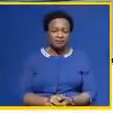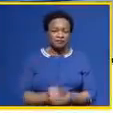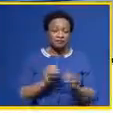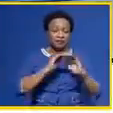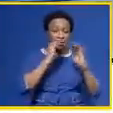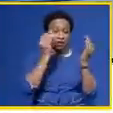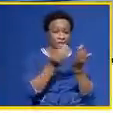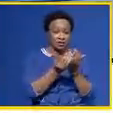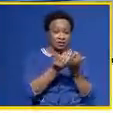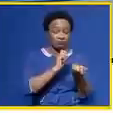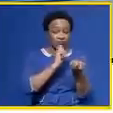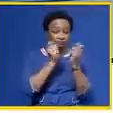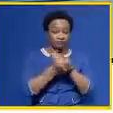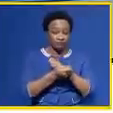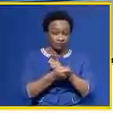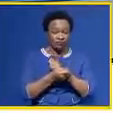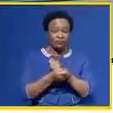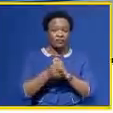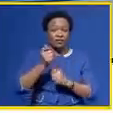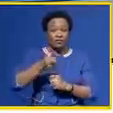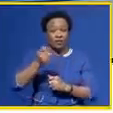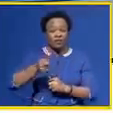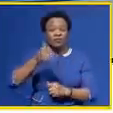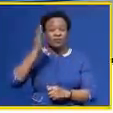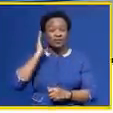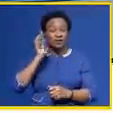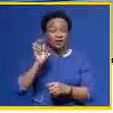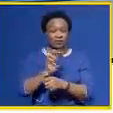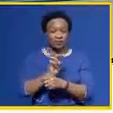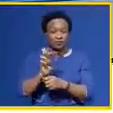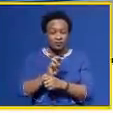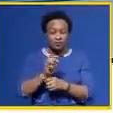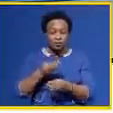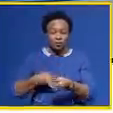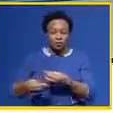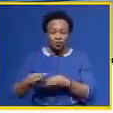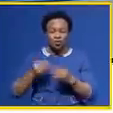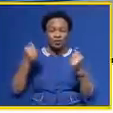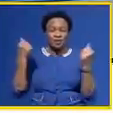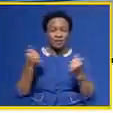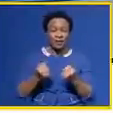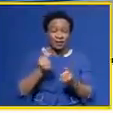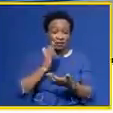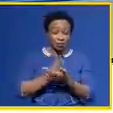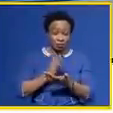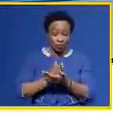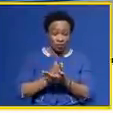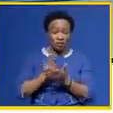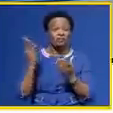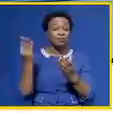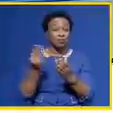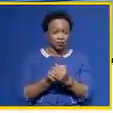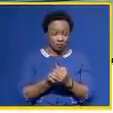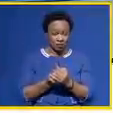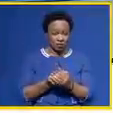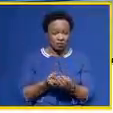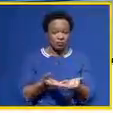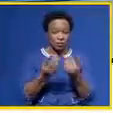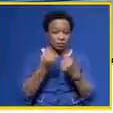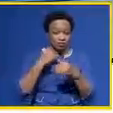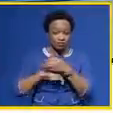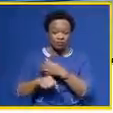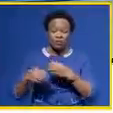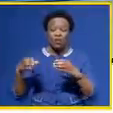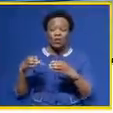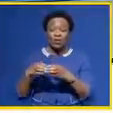Chama cha Mapinduzi CCM kimeipongeza serikali kwa usimamizi wa uchumi imara, madhubuti pamoja na jumuishi ambao umewezesha kuingia